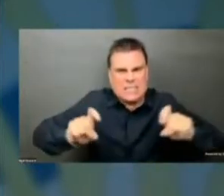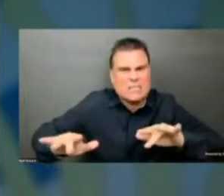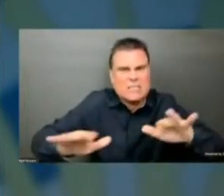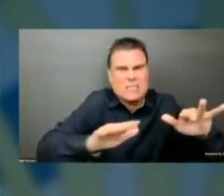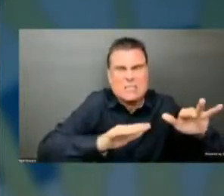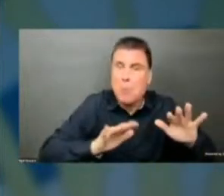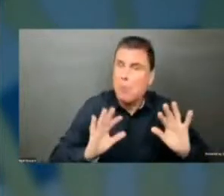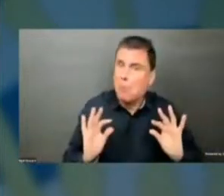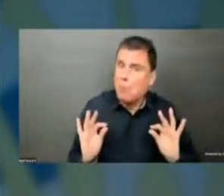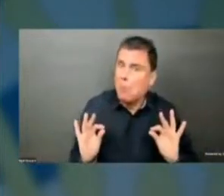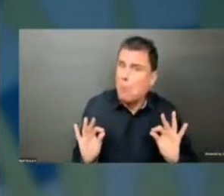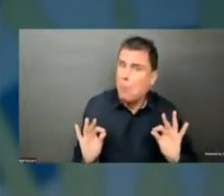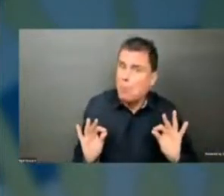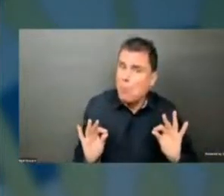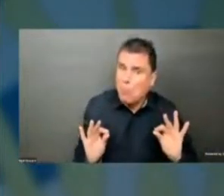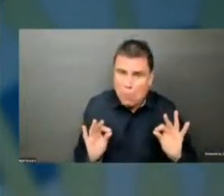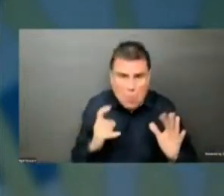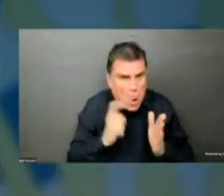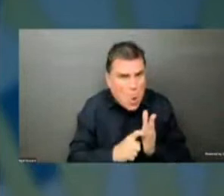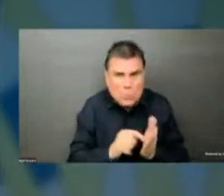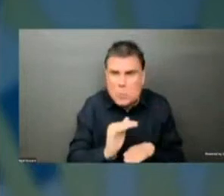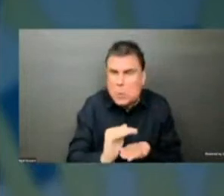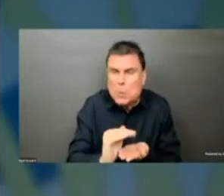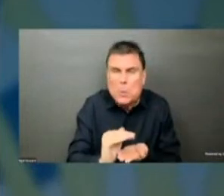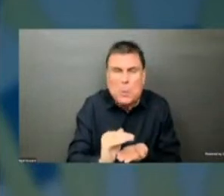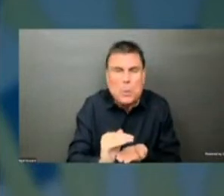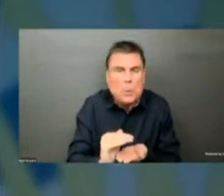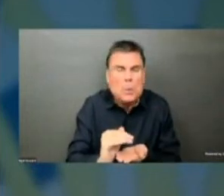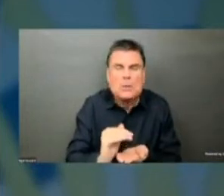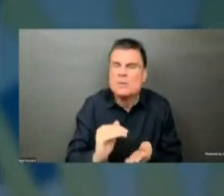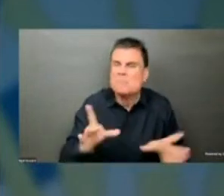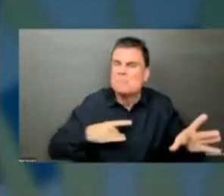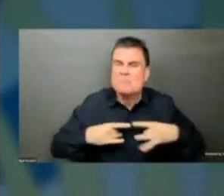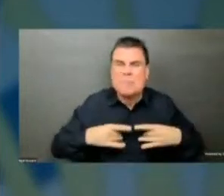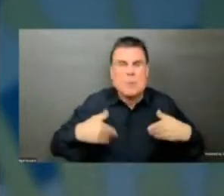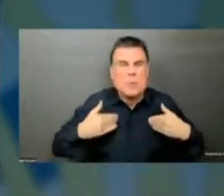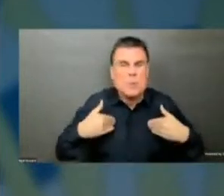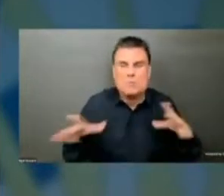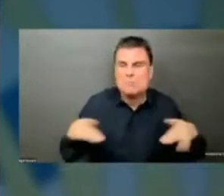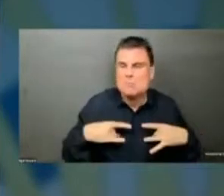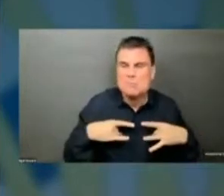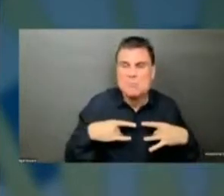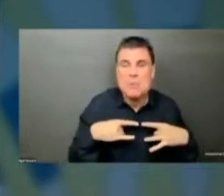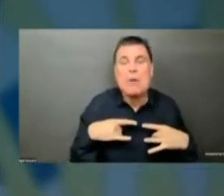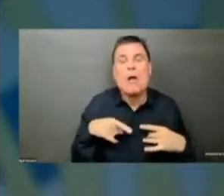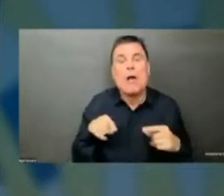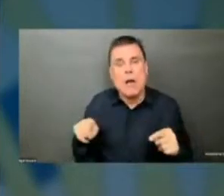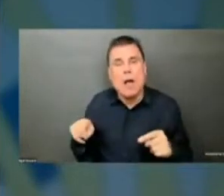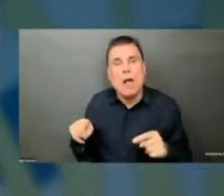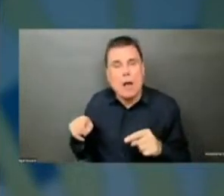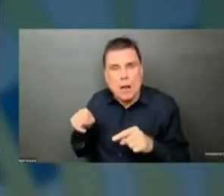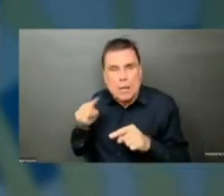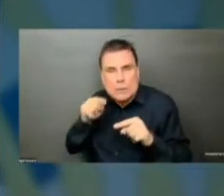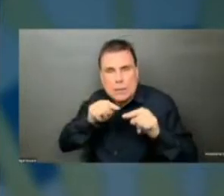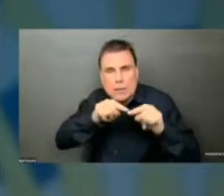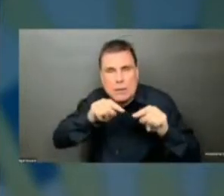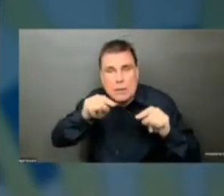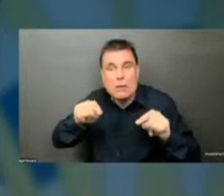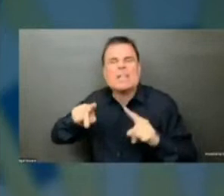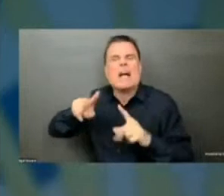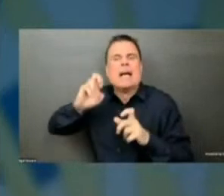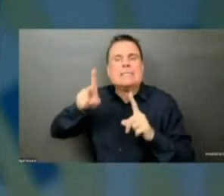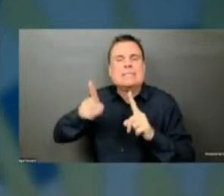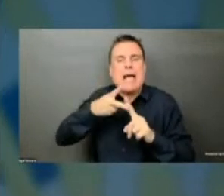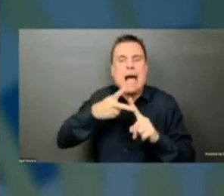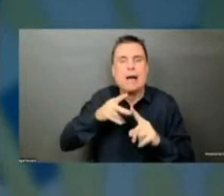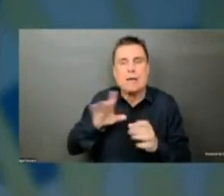个 low. 很上的一个趋 They have 势 come，up 但 in 是后 all 来慢 age 慢又开始 groups 下降 as 了。 our second wave progressed, 这个也是 reflecting 看到 transmission 了 in 学 the 龄前的 community. 儿童、